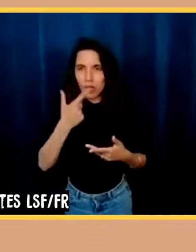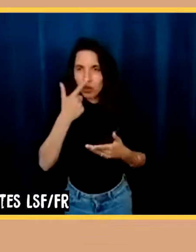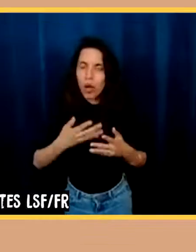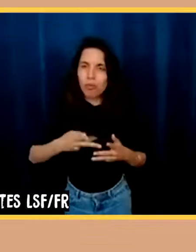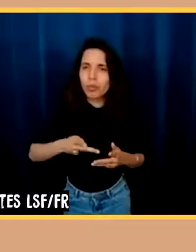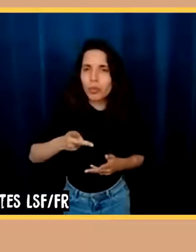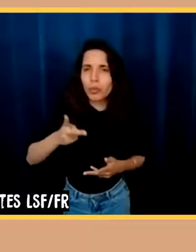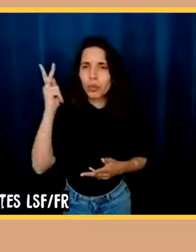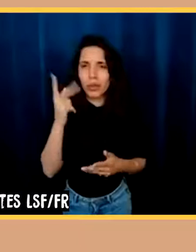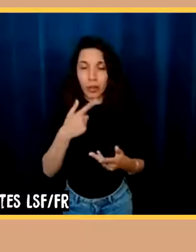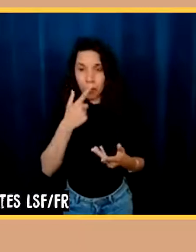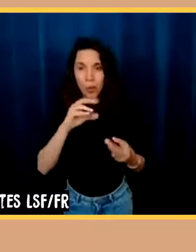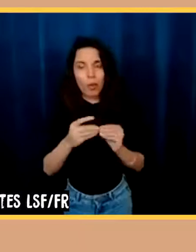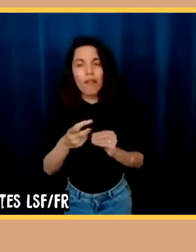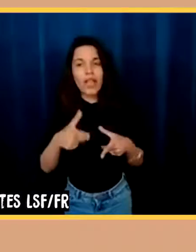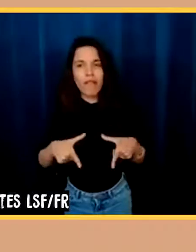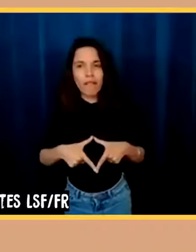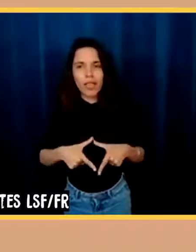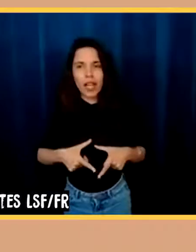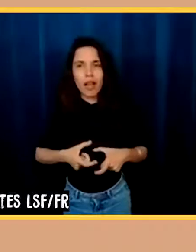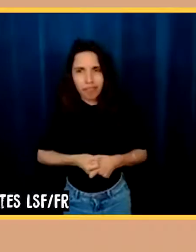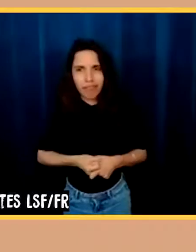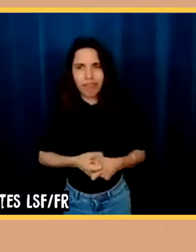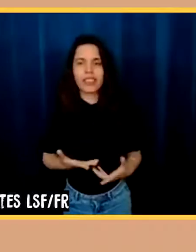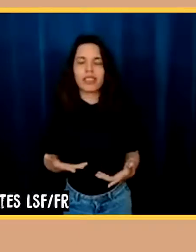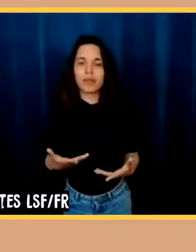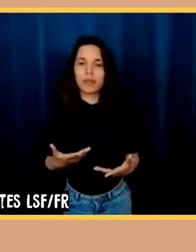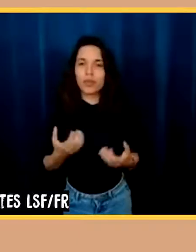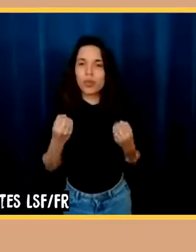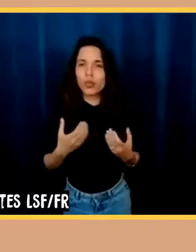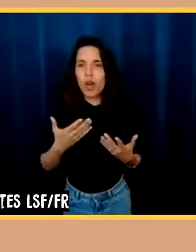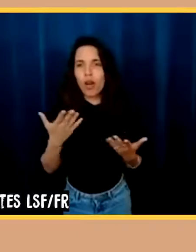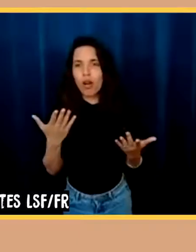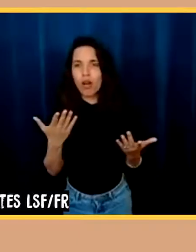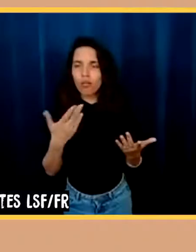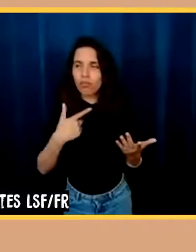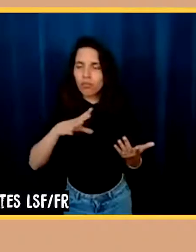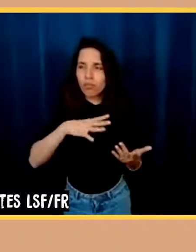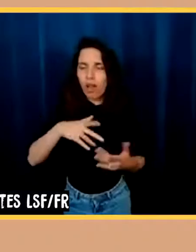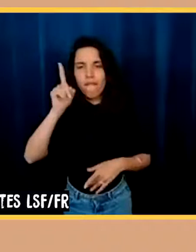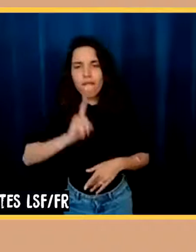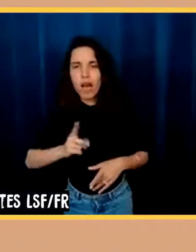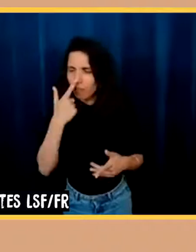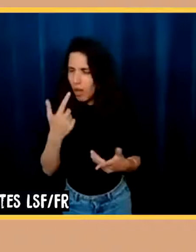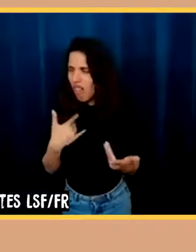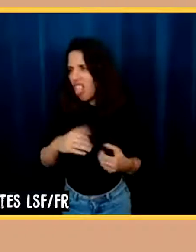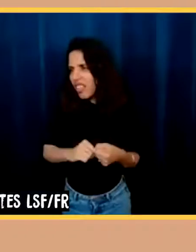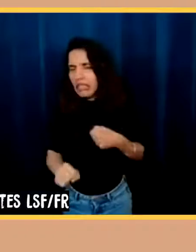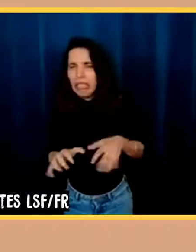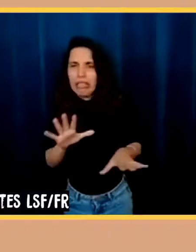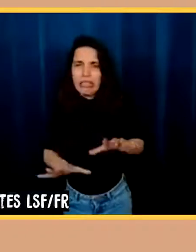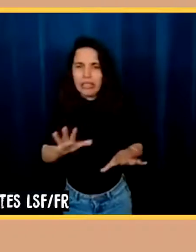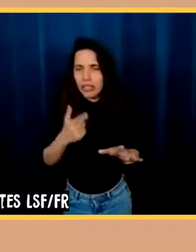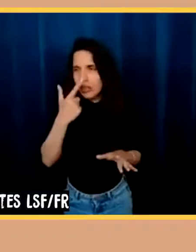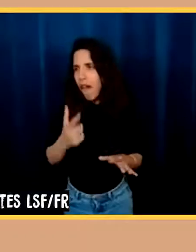on va voir que ce problème de vaginisme, souvent, quand on en entend parler, on va se dire bah, c'est des femmes qui sont un peu coincées, c'est des femmes qui viennent un peu